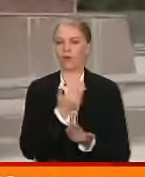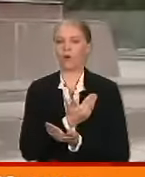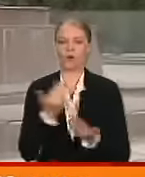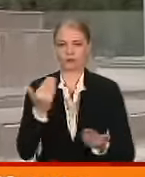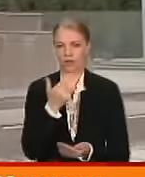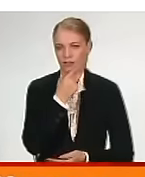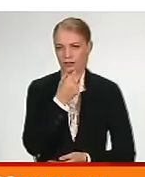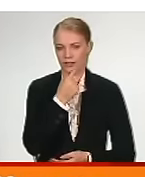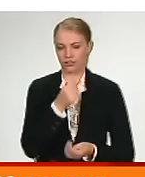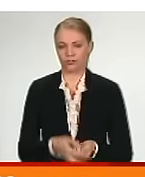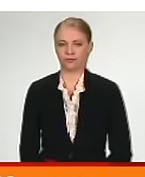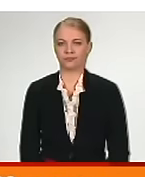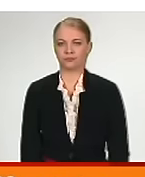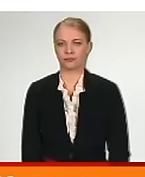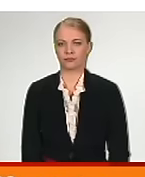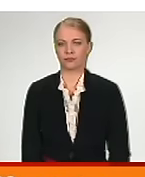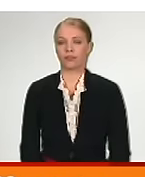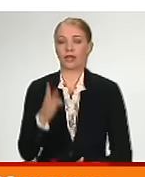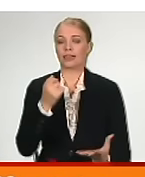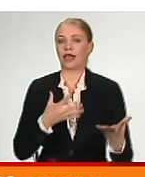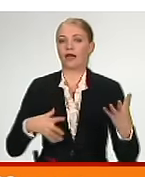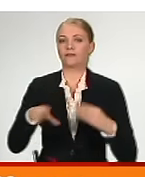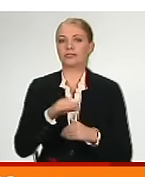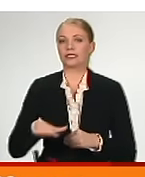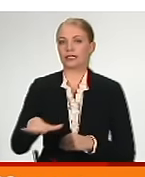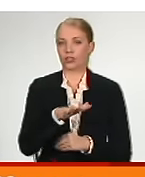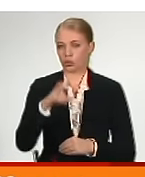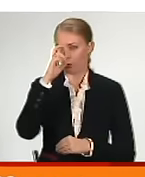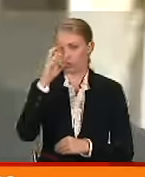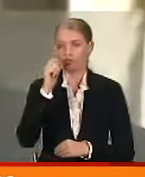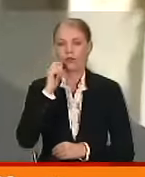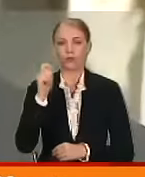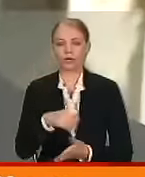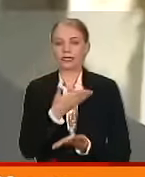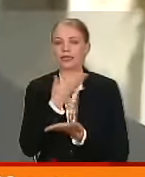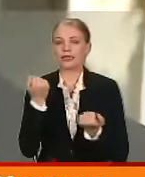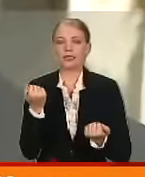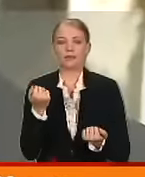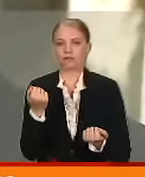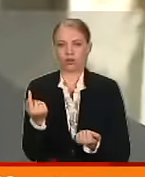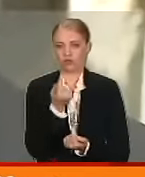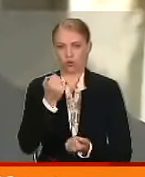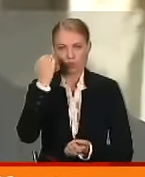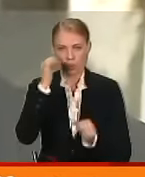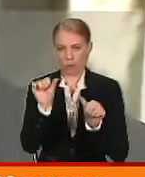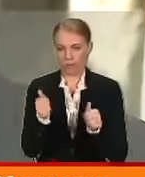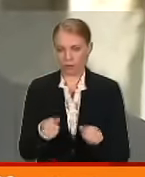останній Ілліч. На всій території держави України немає жодного